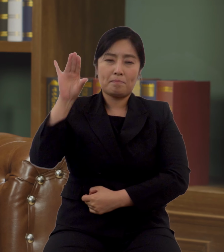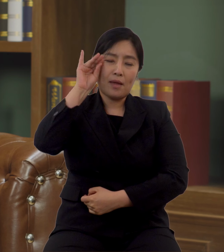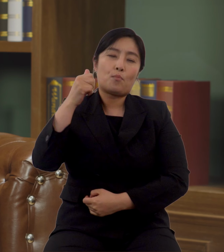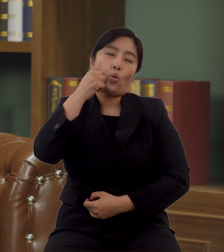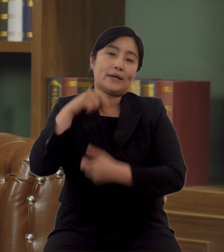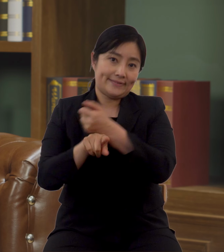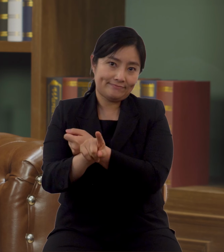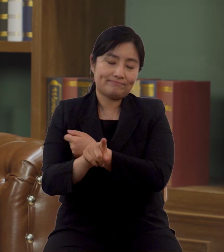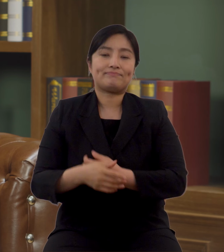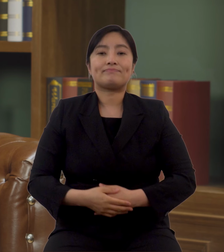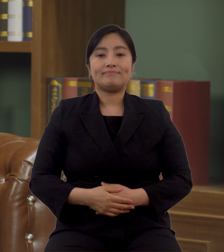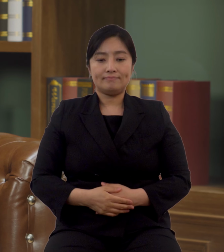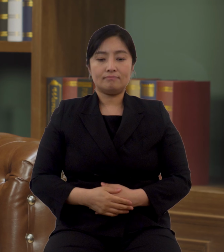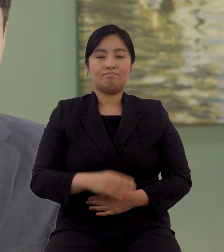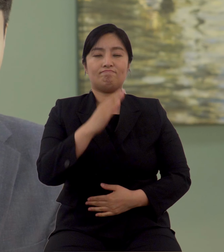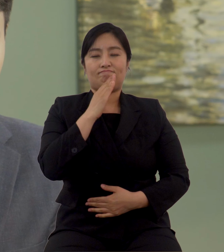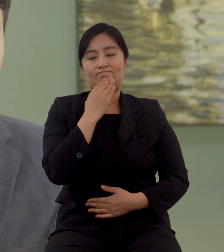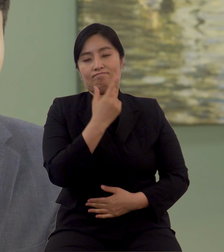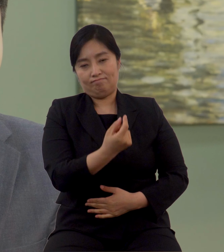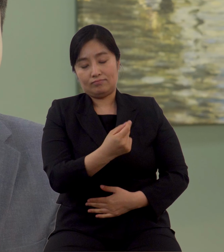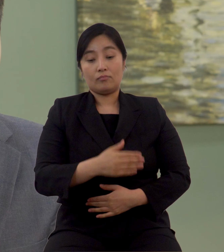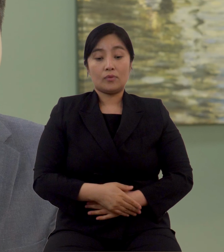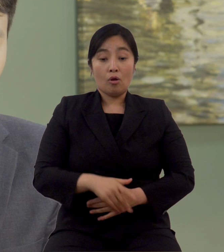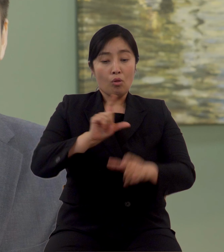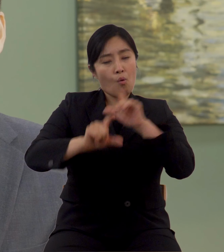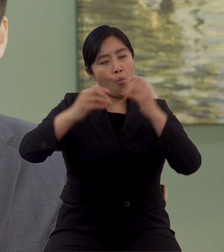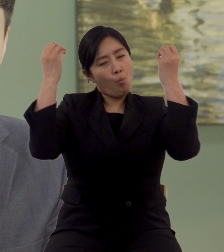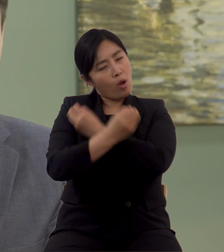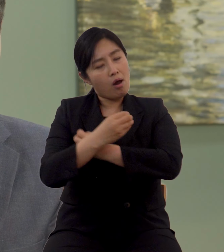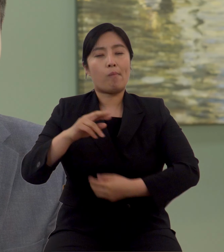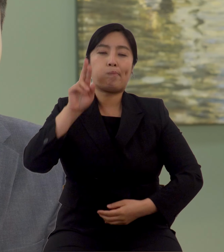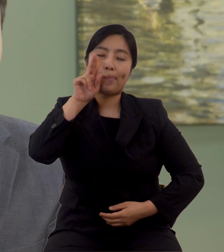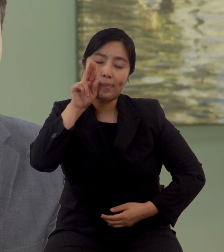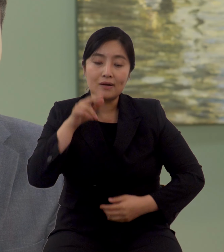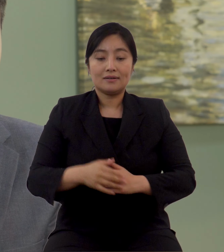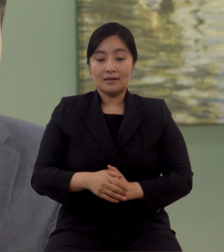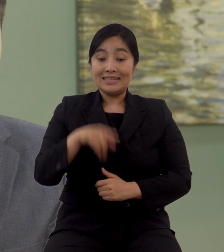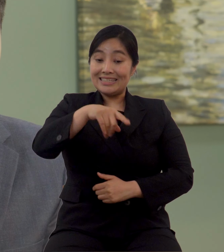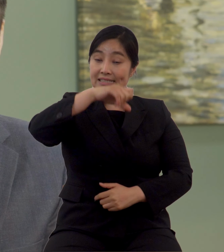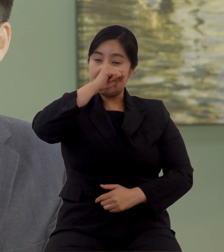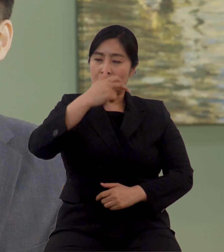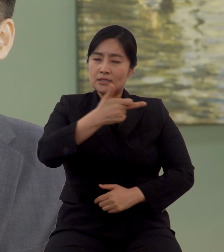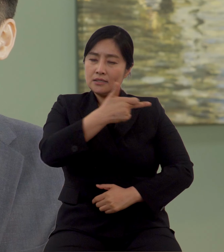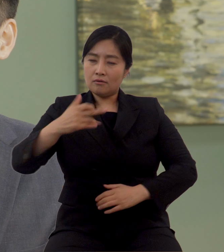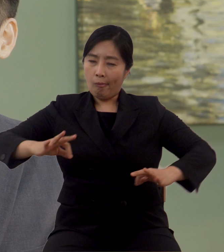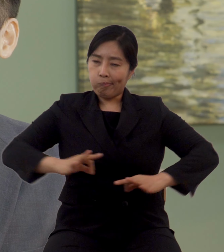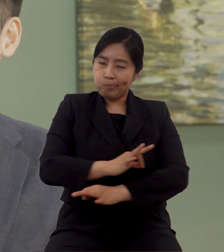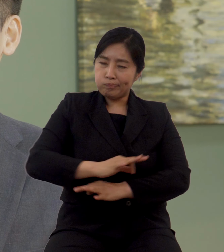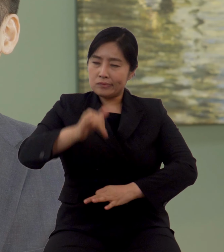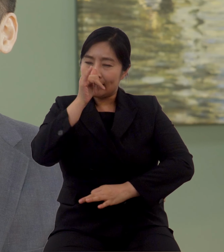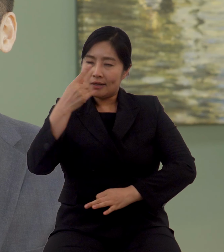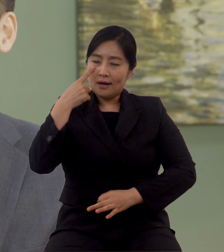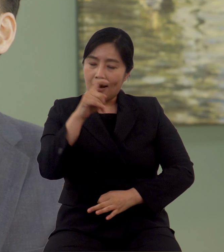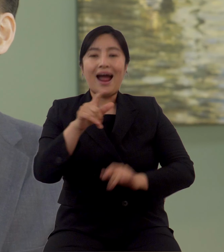수행되지 못한 사례라고 볼 수 있겠네요. 예, 뭐 오해가 될 수 있지만 저는 이 예산에 어떤 큰